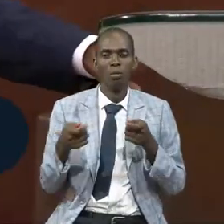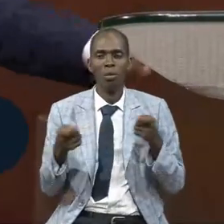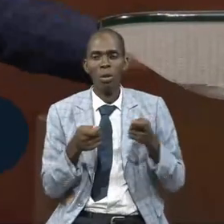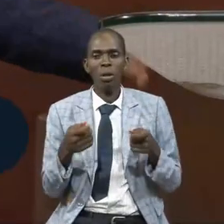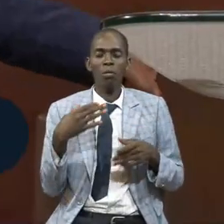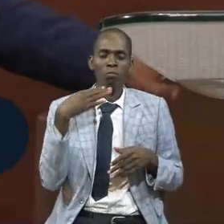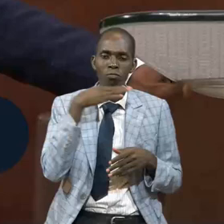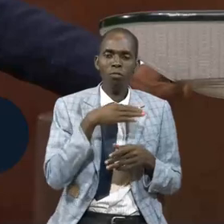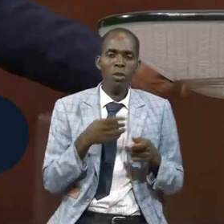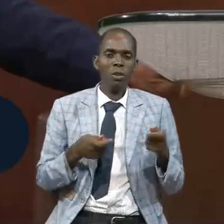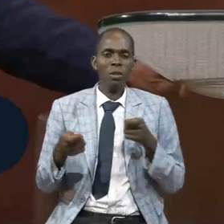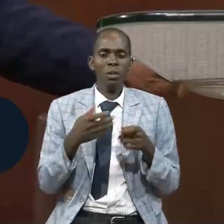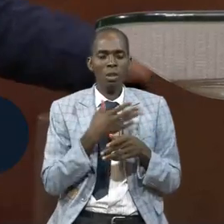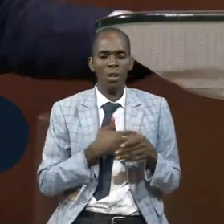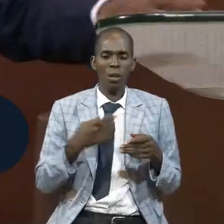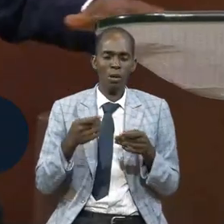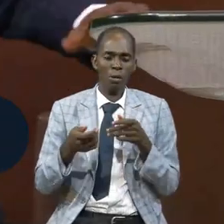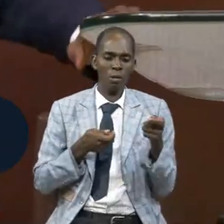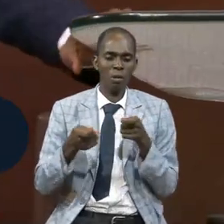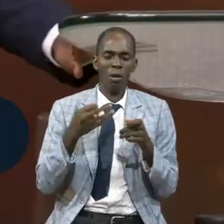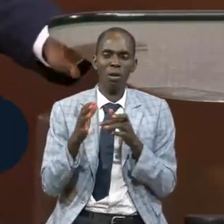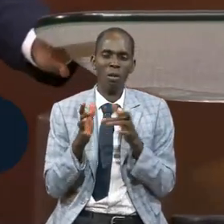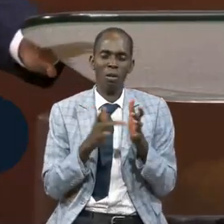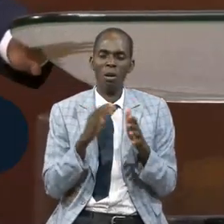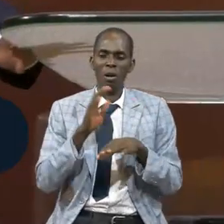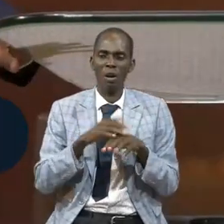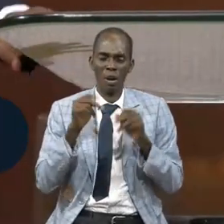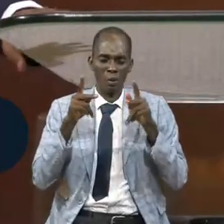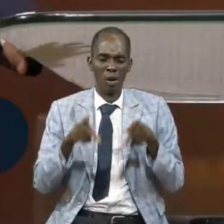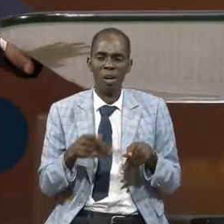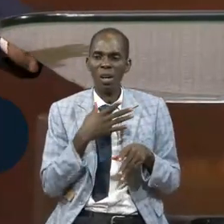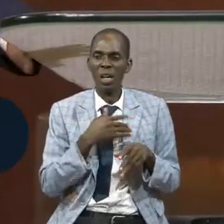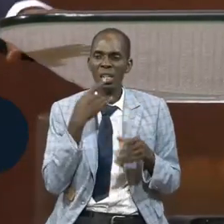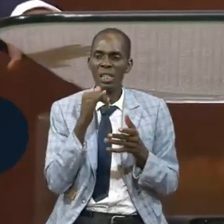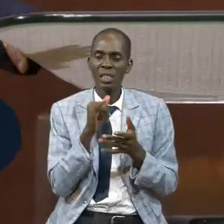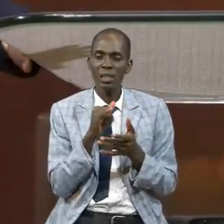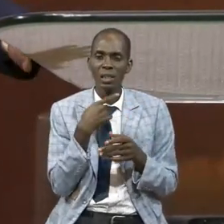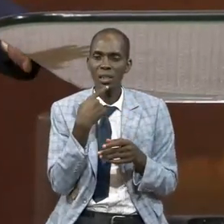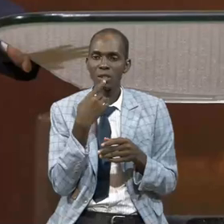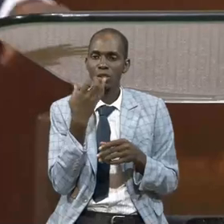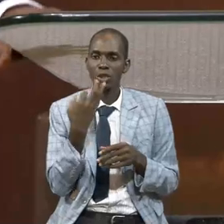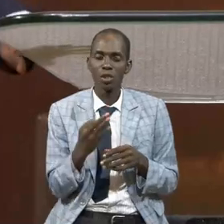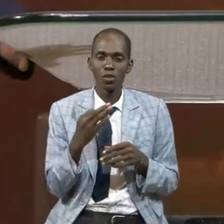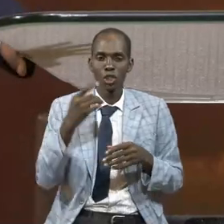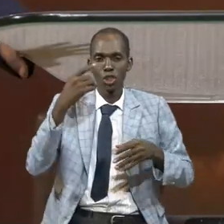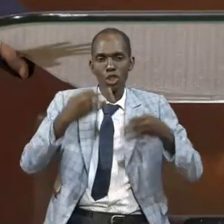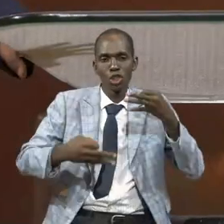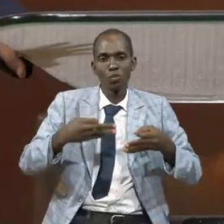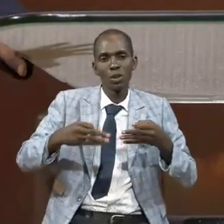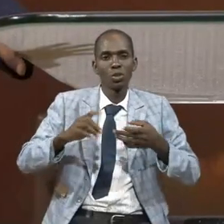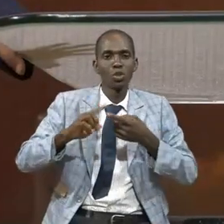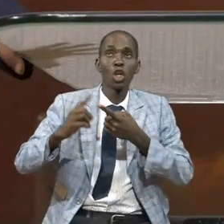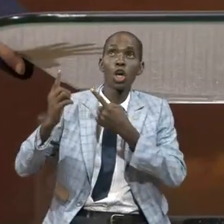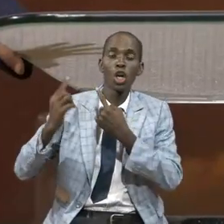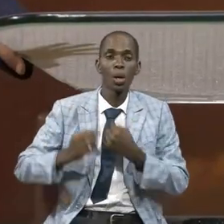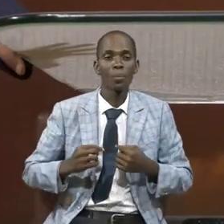de la tempérance, la vie contrôlée par l'esprit et le contrôle de l'esprit dans la vie de quelqu'un. Il a parlé